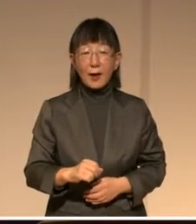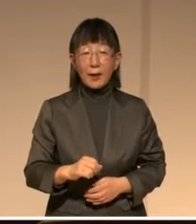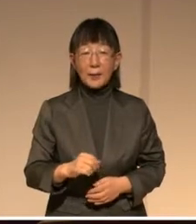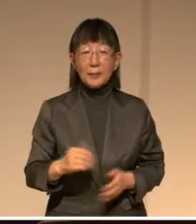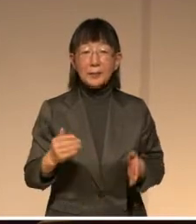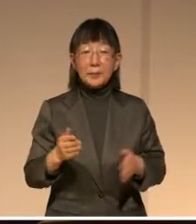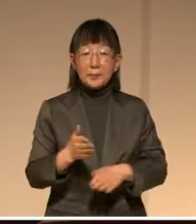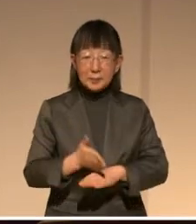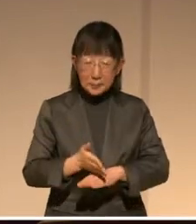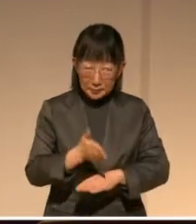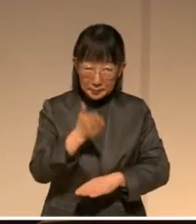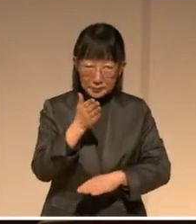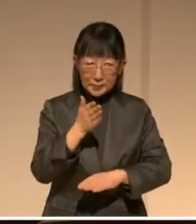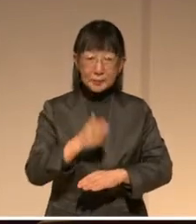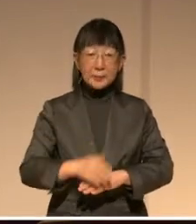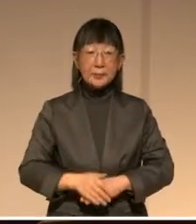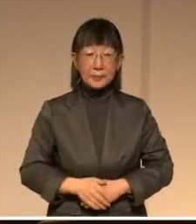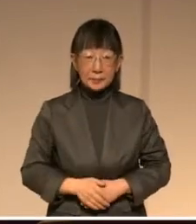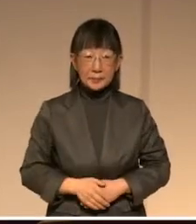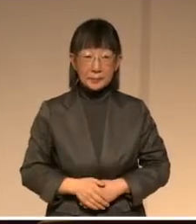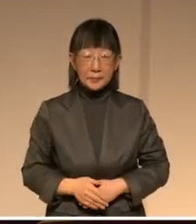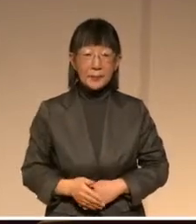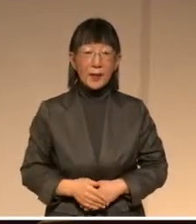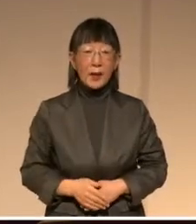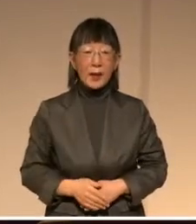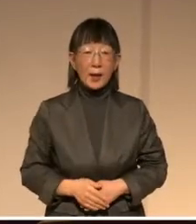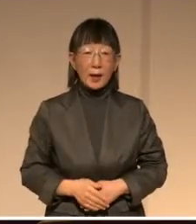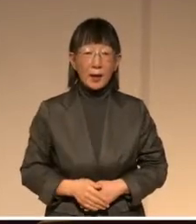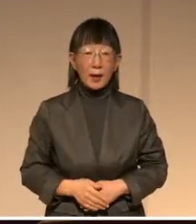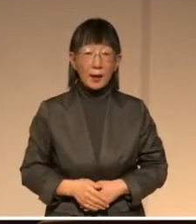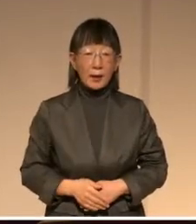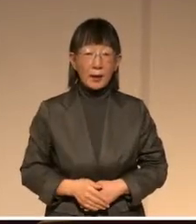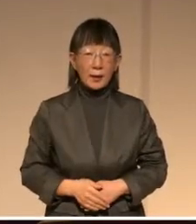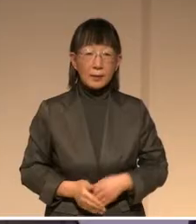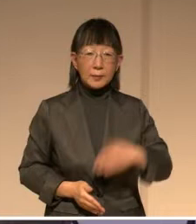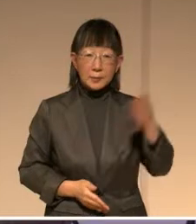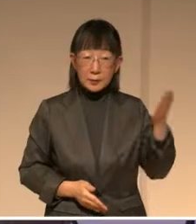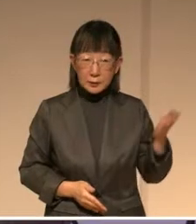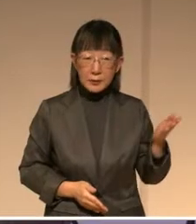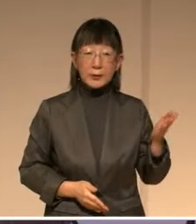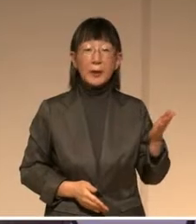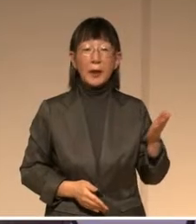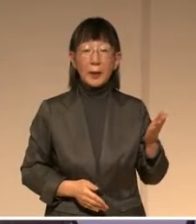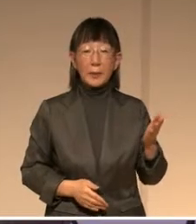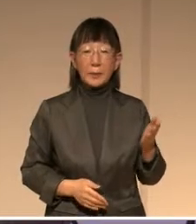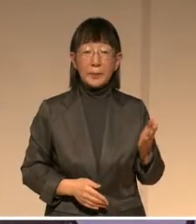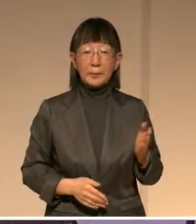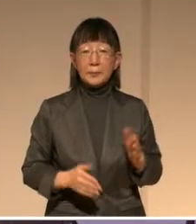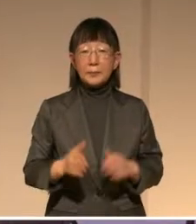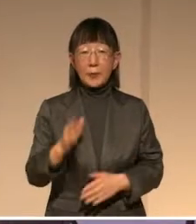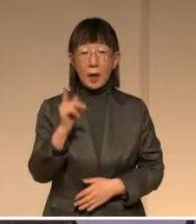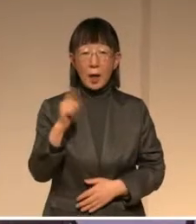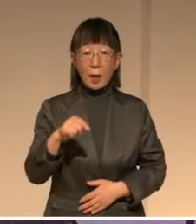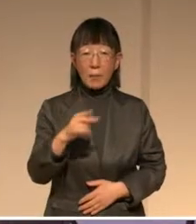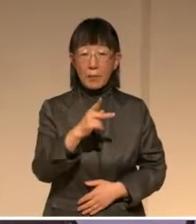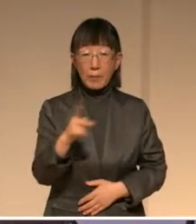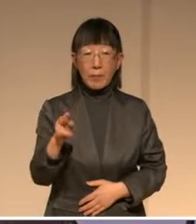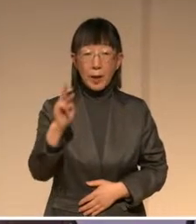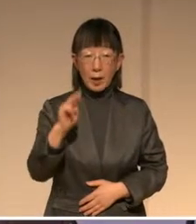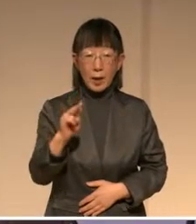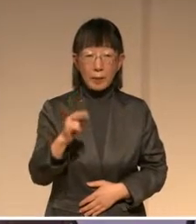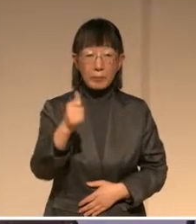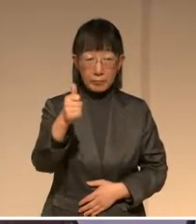ますじゃあ続いて神原さんのフリップいきましょうか神原さんのフリップもいろいろ書いてありますけれども